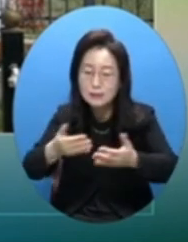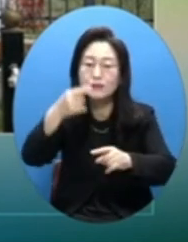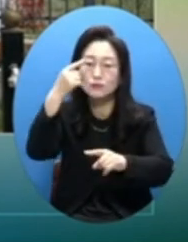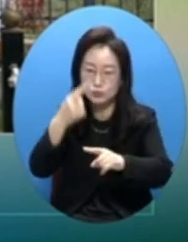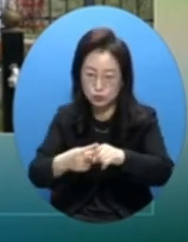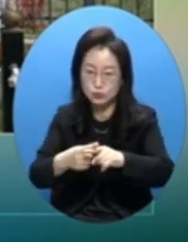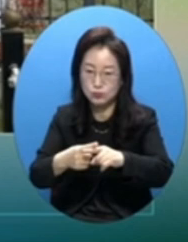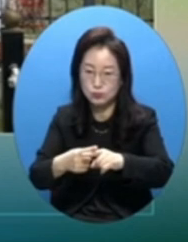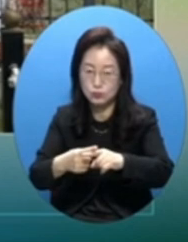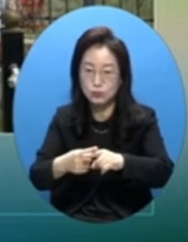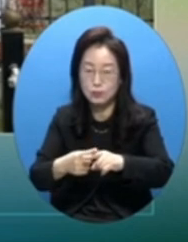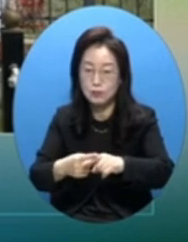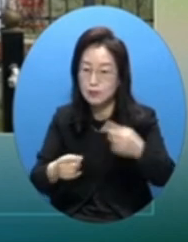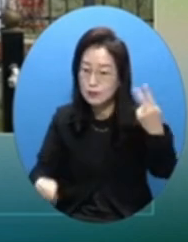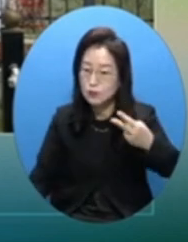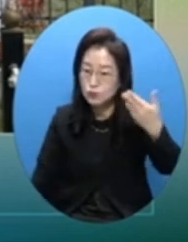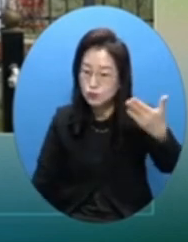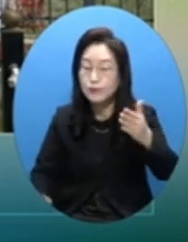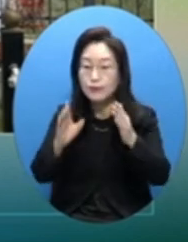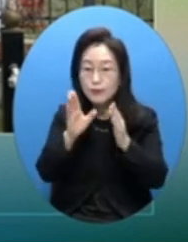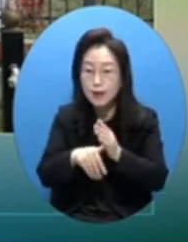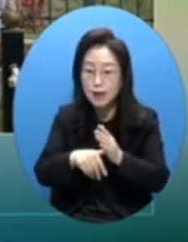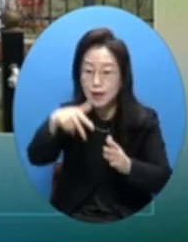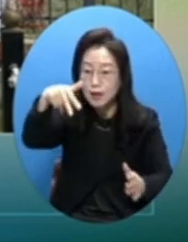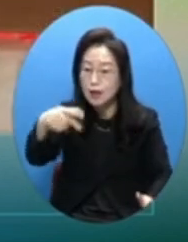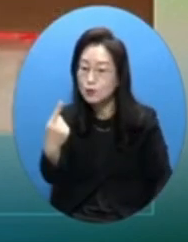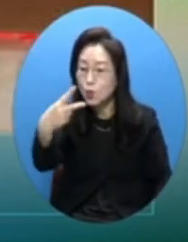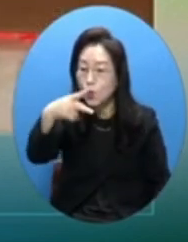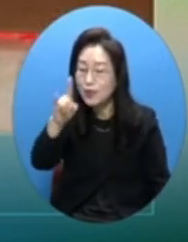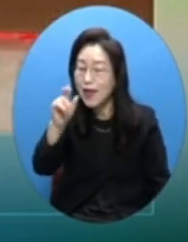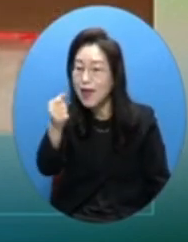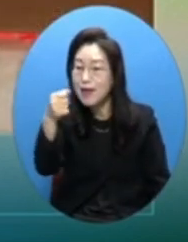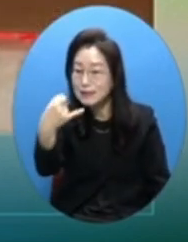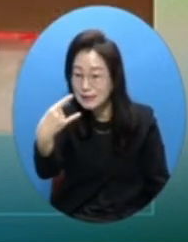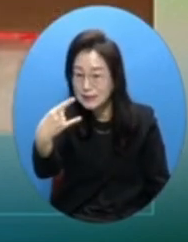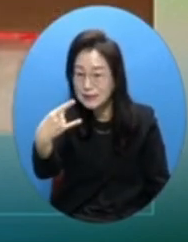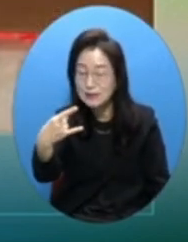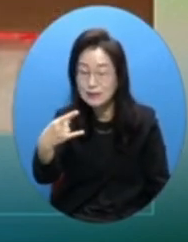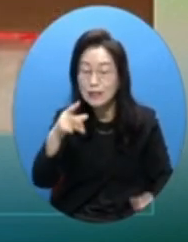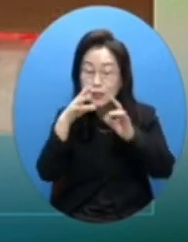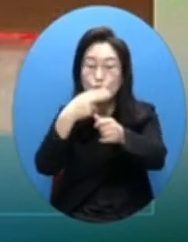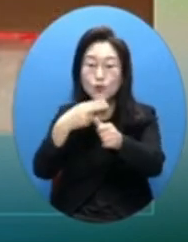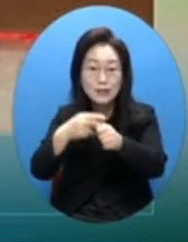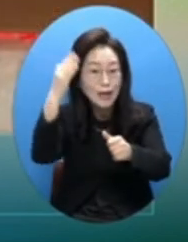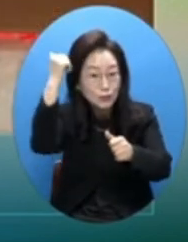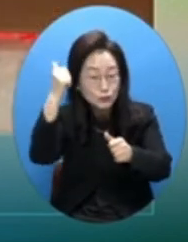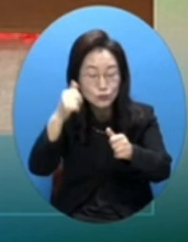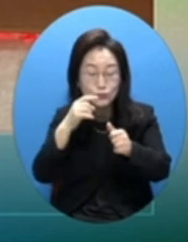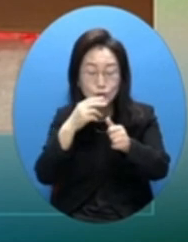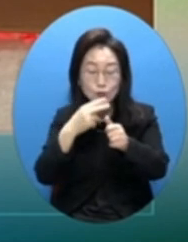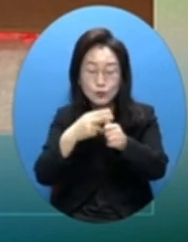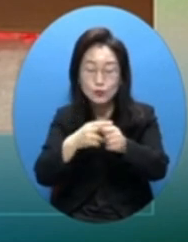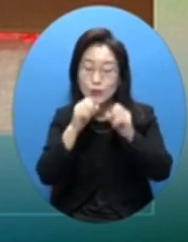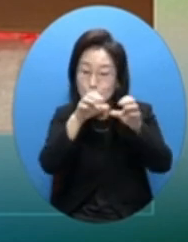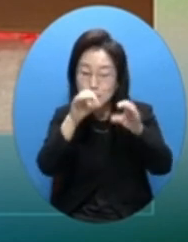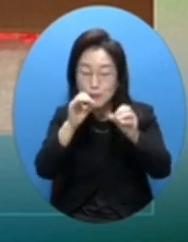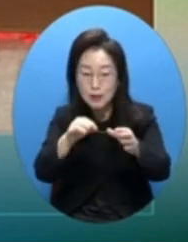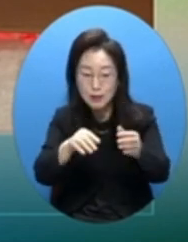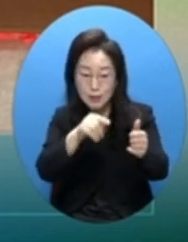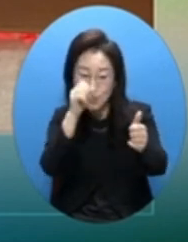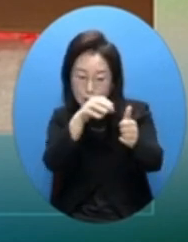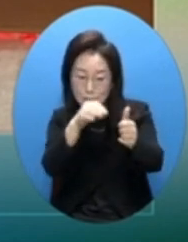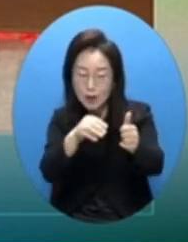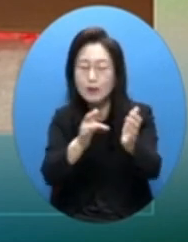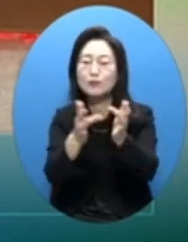분이었습니다. 그런데 2009년에 조대희 선교사님이 길거리에서 노방전도를 하는데 이 전도체를 만나 예수를 영접하게